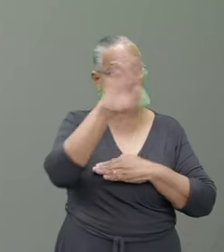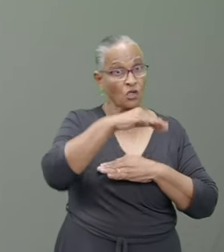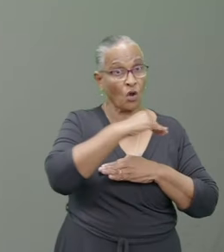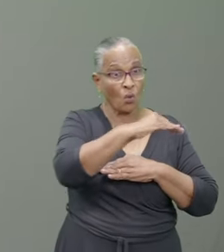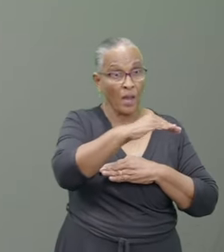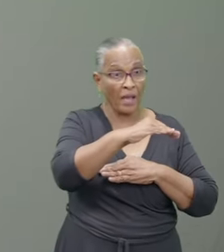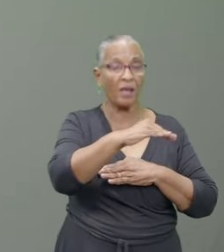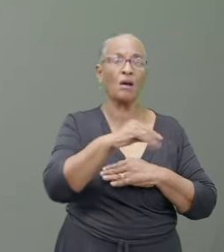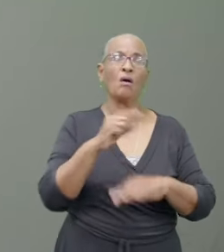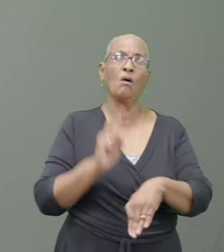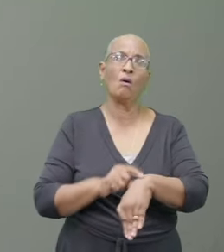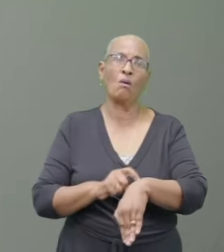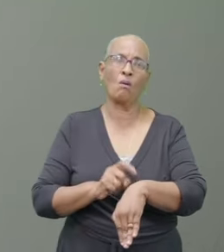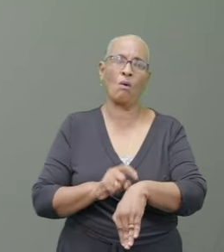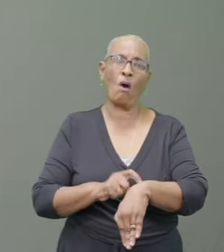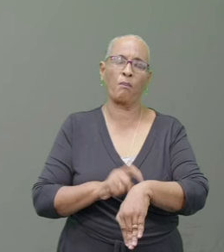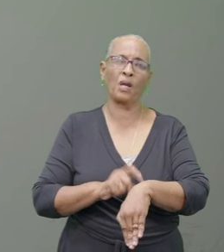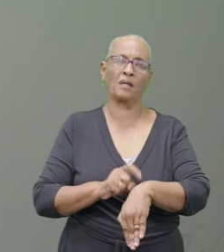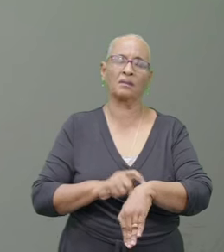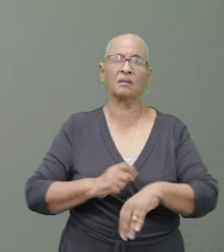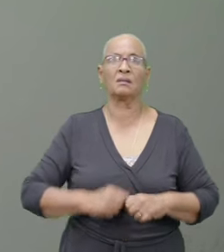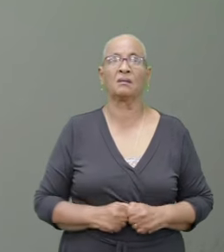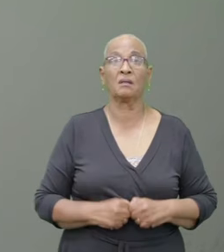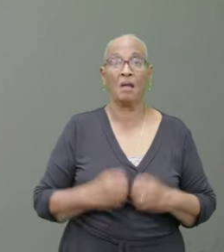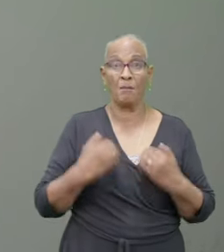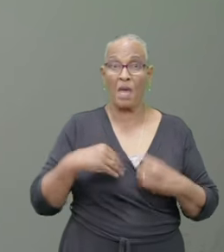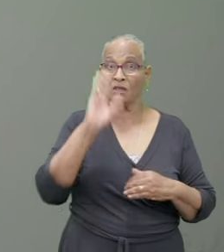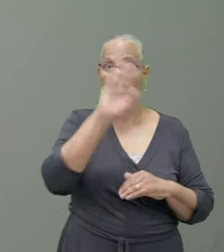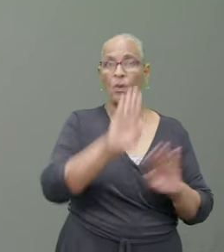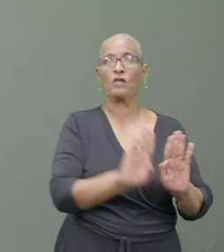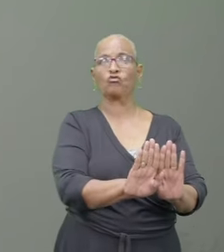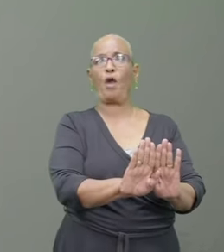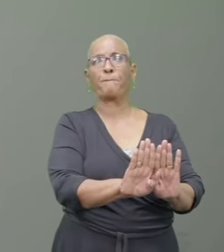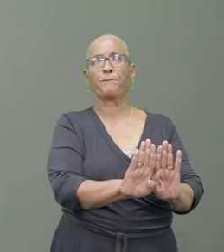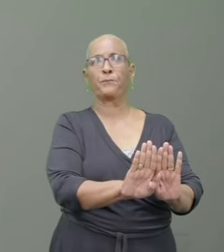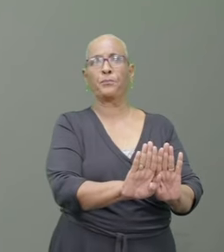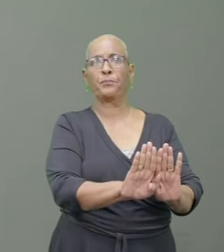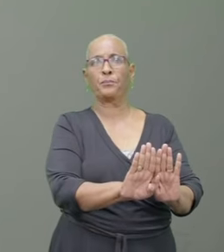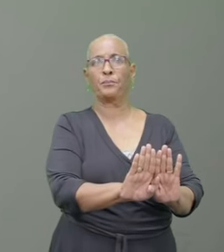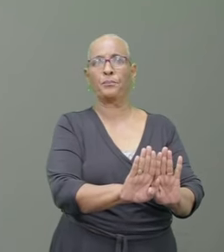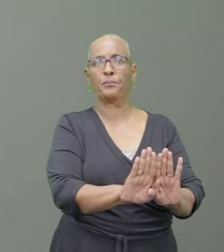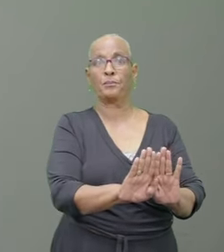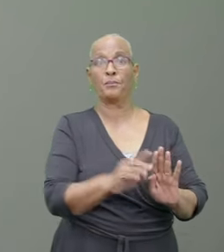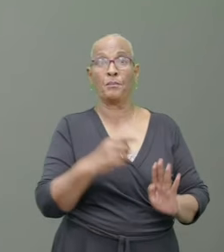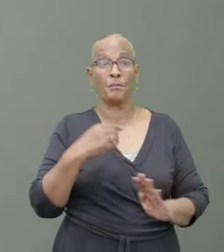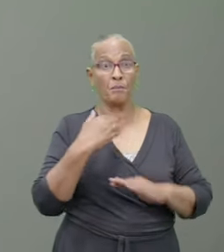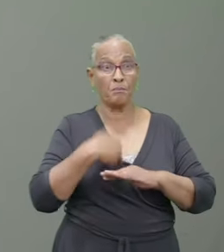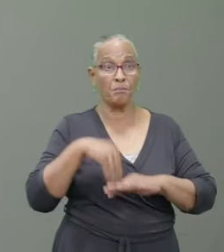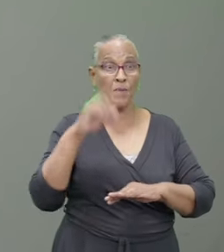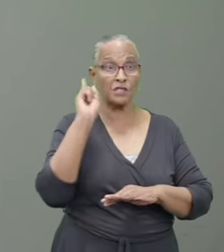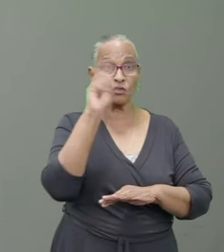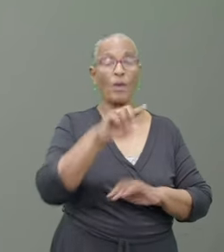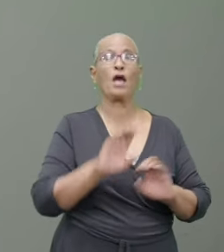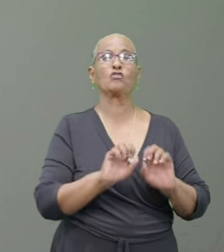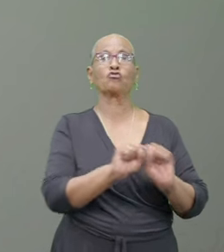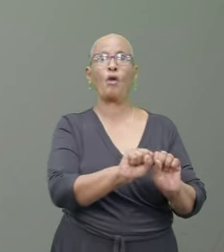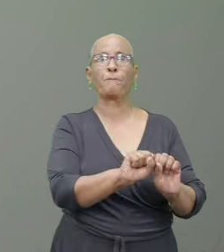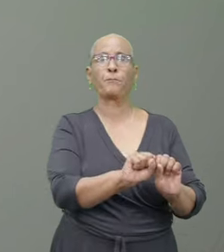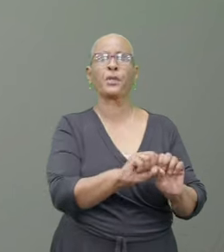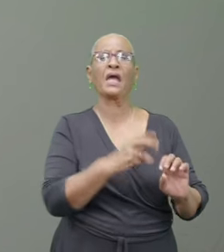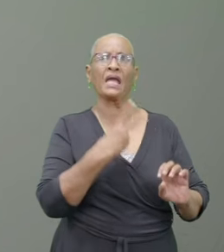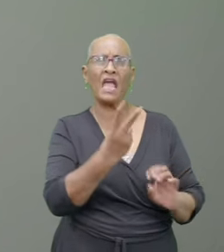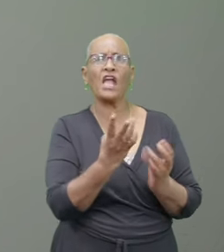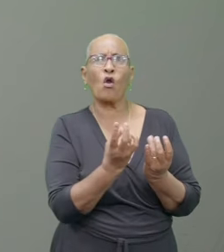dat te belemmeren een beetje, de drempel te verhogen. En vandaag is in